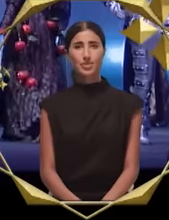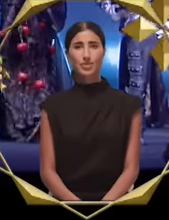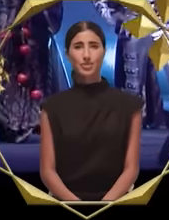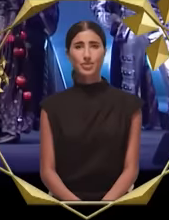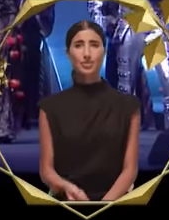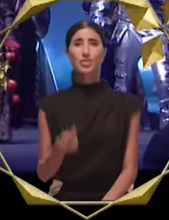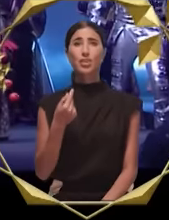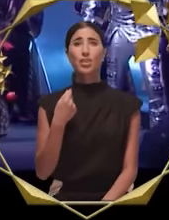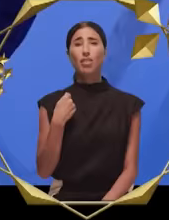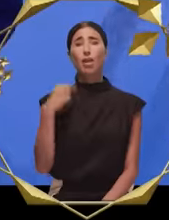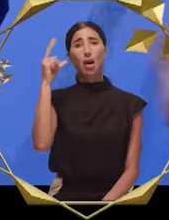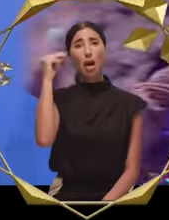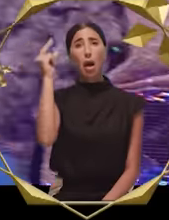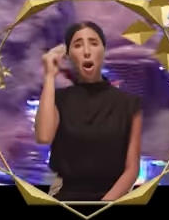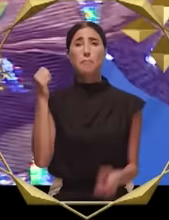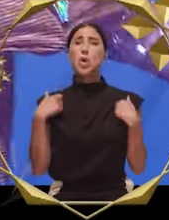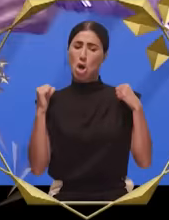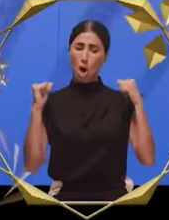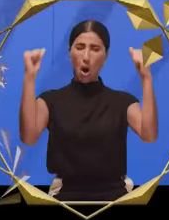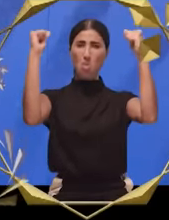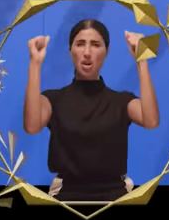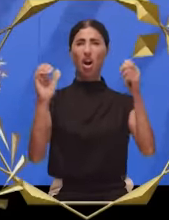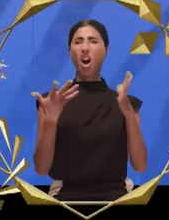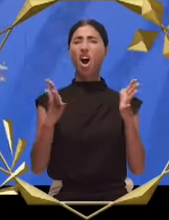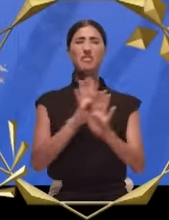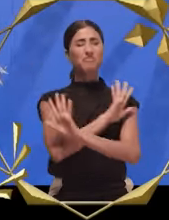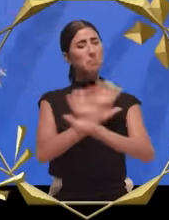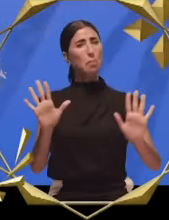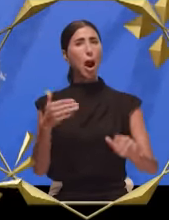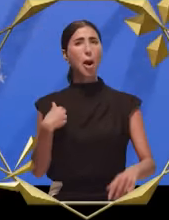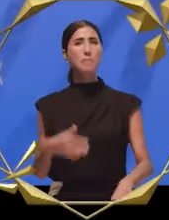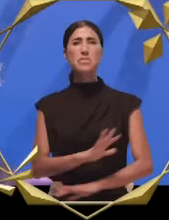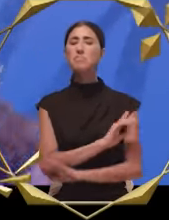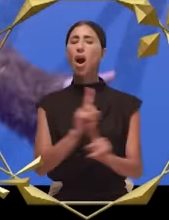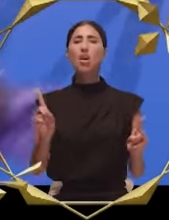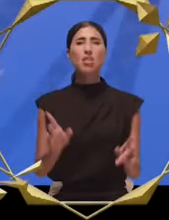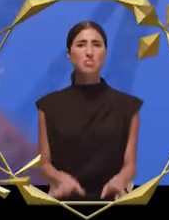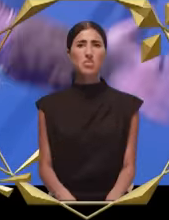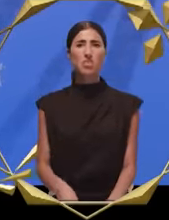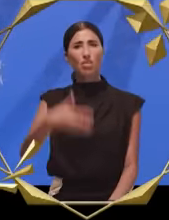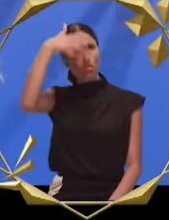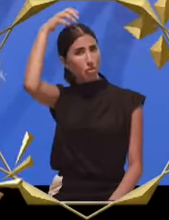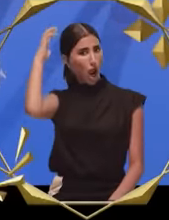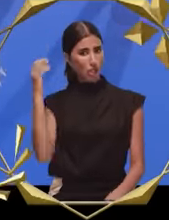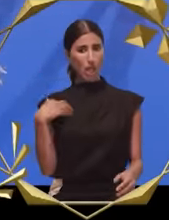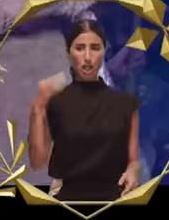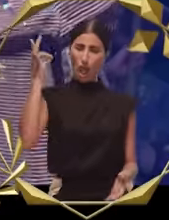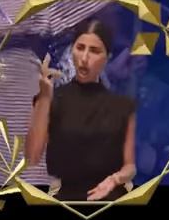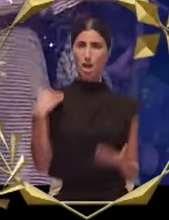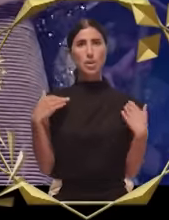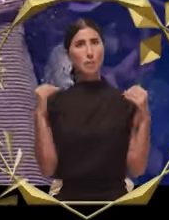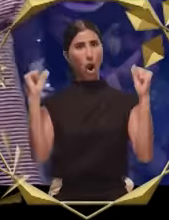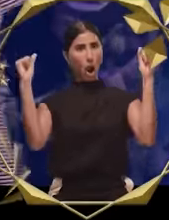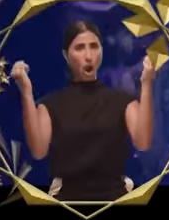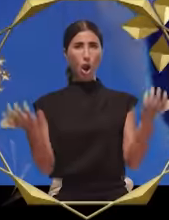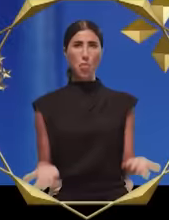جهلا أريد شجاعة أعرف أن من خاف سلمة لكن سلامه إشاعة